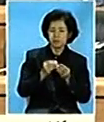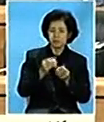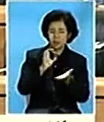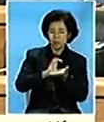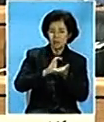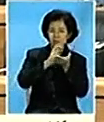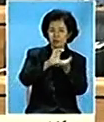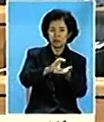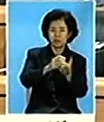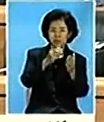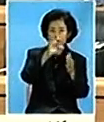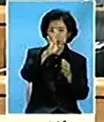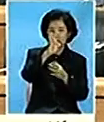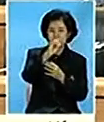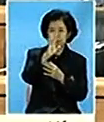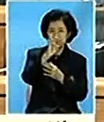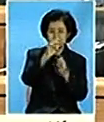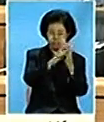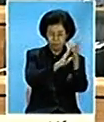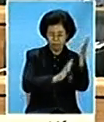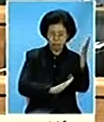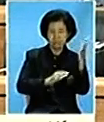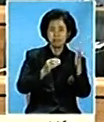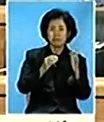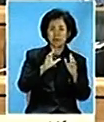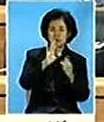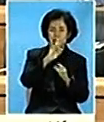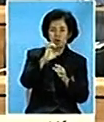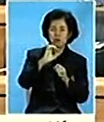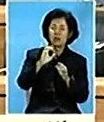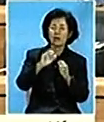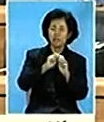ใน77จังหวัด800กว่าอำเภอ